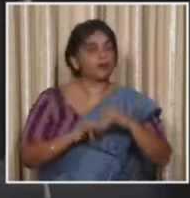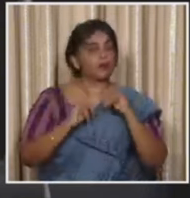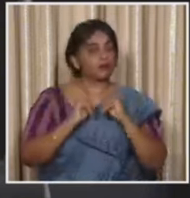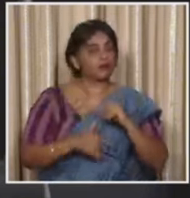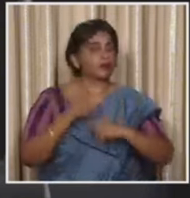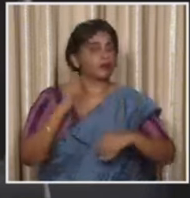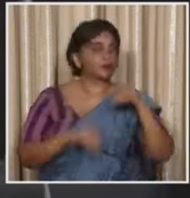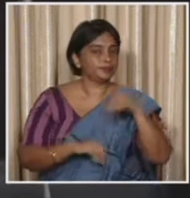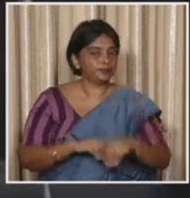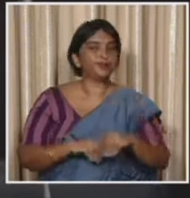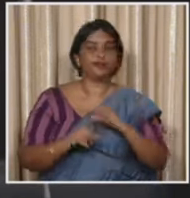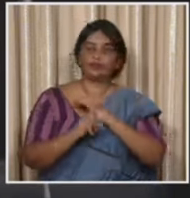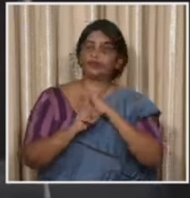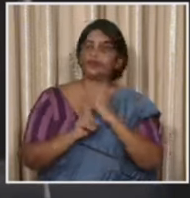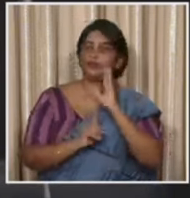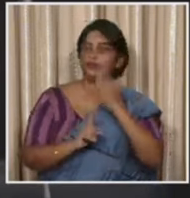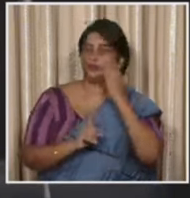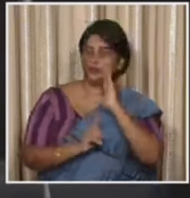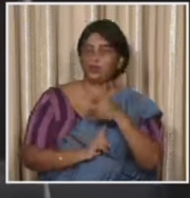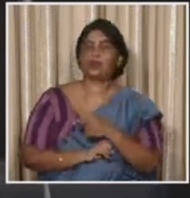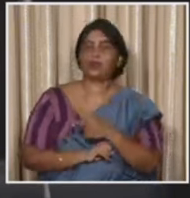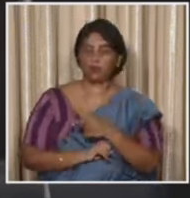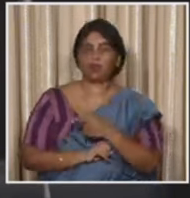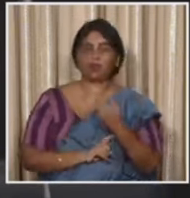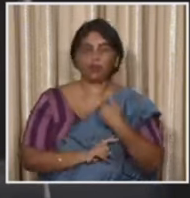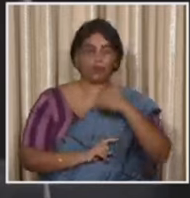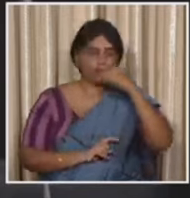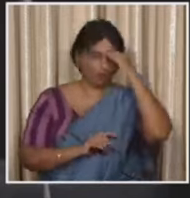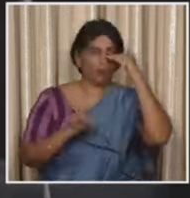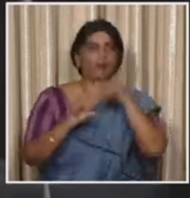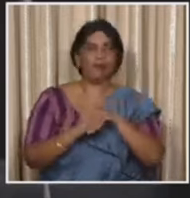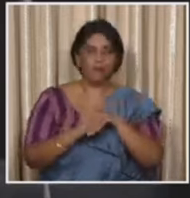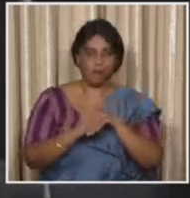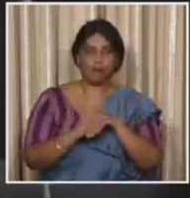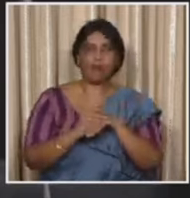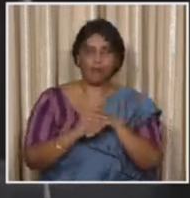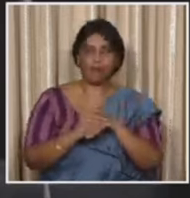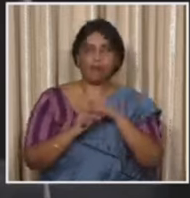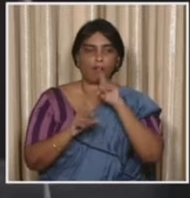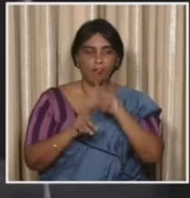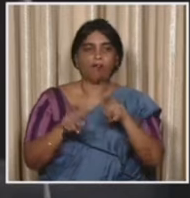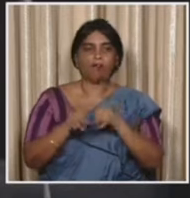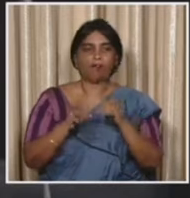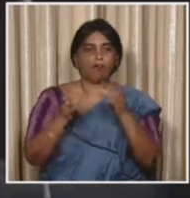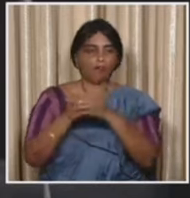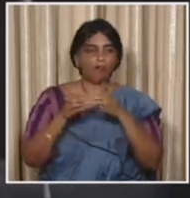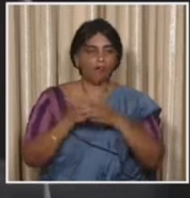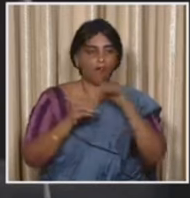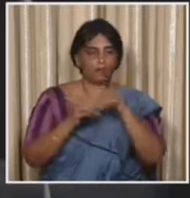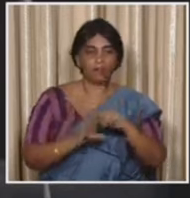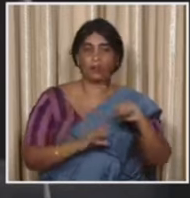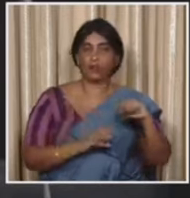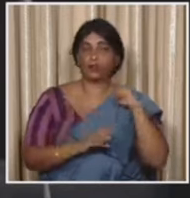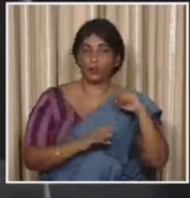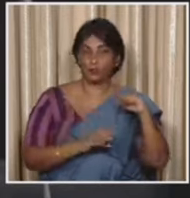දේශපාලන සංස්කෘතියේ තියෙන ආදිනව. මොකද අපේ නායකයෝ පත් වෙන්නේ එක එක මේ පක්ෂවල ඉන්නවා ප්‍රබලයෝ කියලා